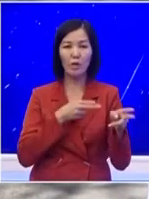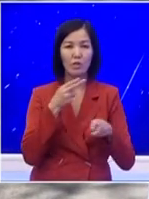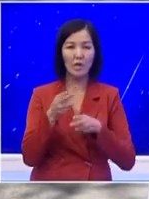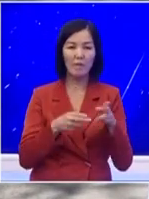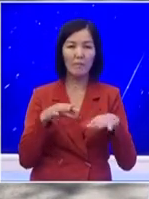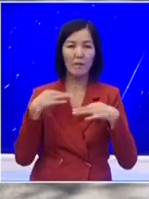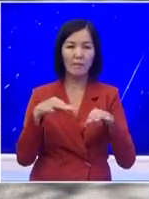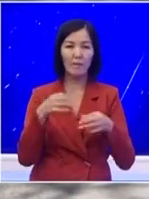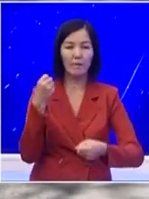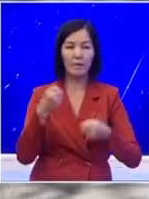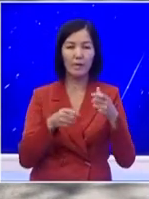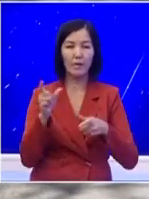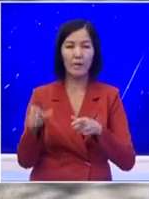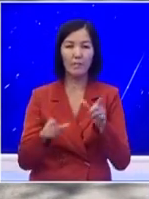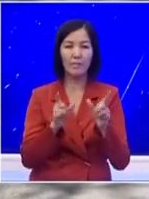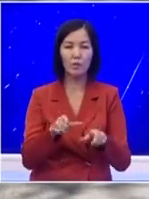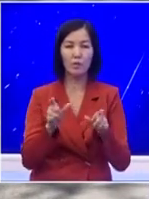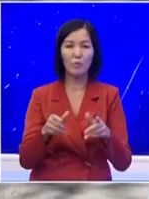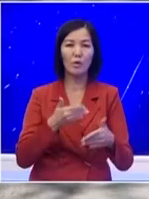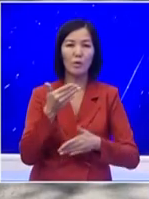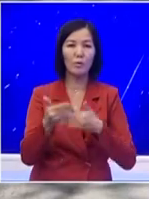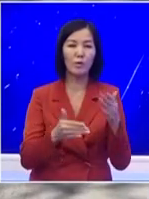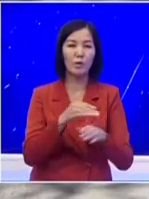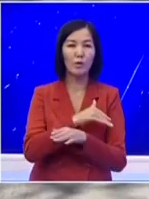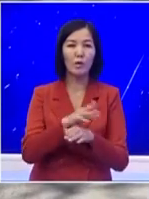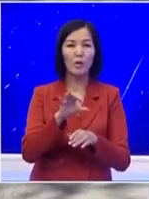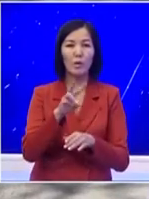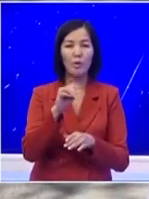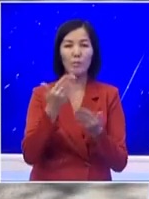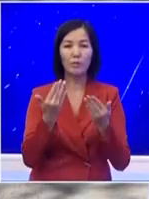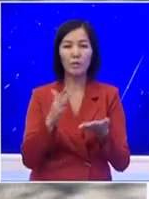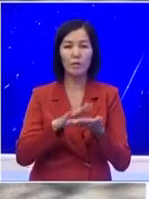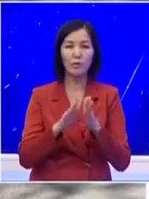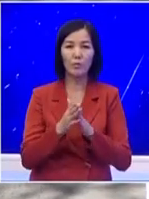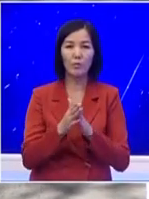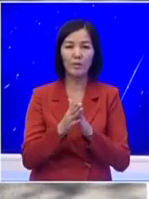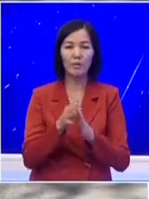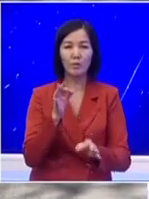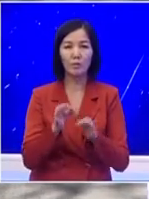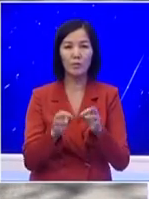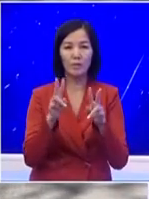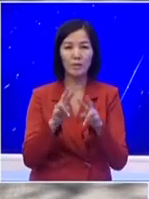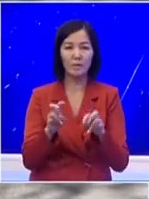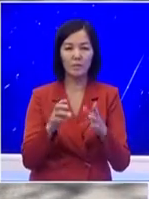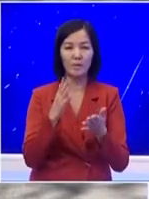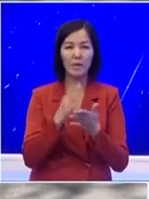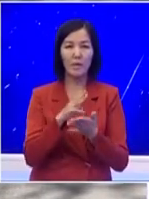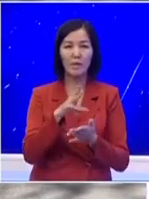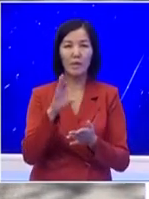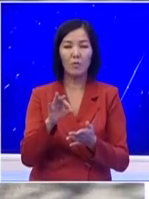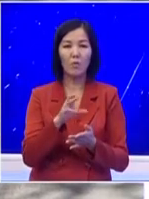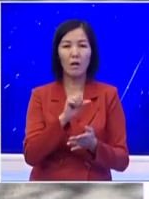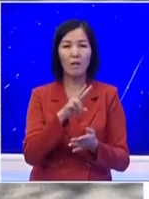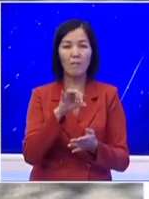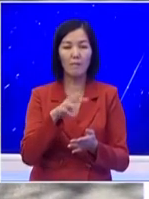авто, так и пешеходов на состояние улицы Тулеби. Но пока ситуация остается на стадии судебных разбирательств с ТО